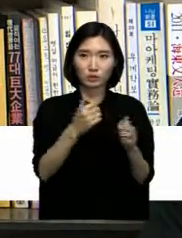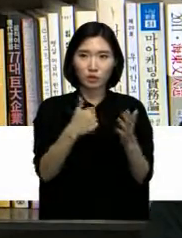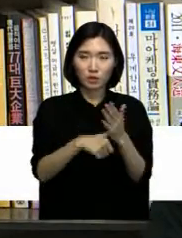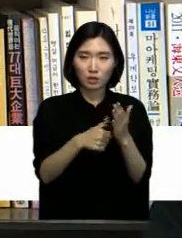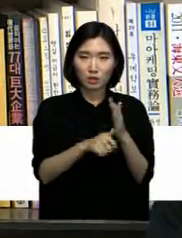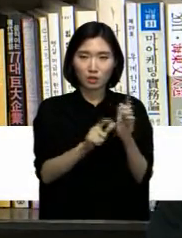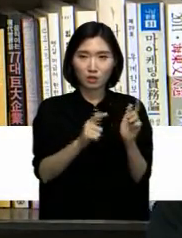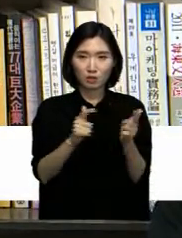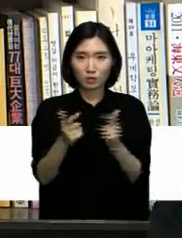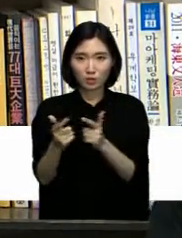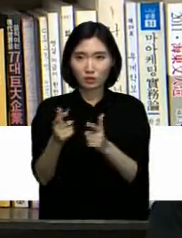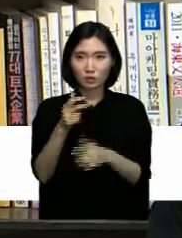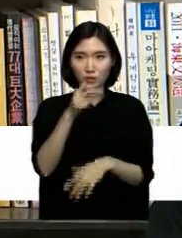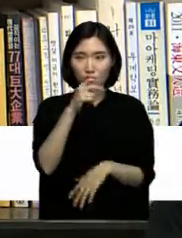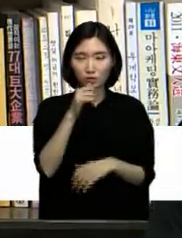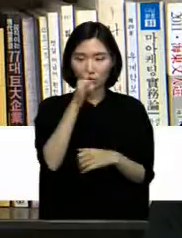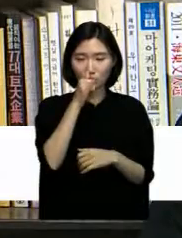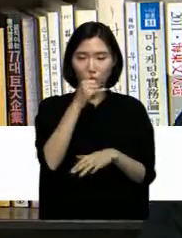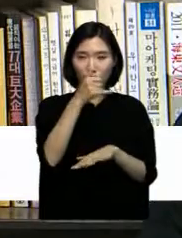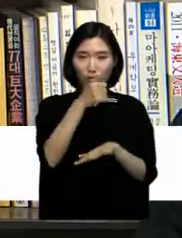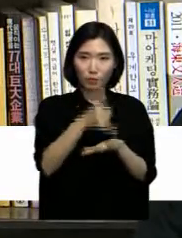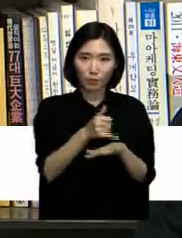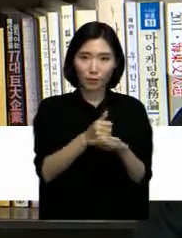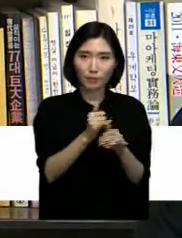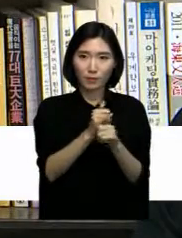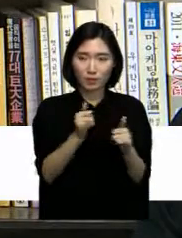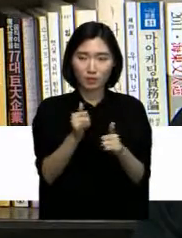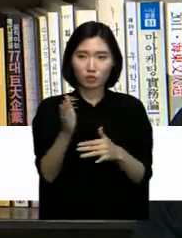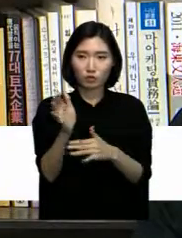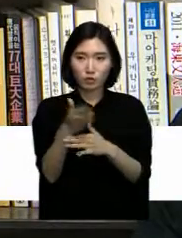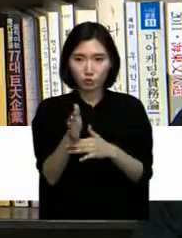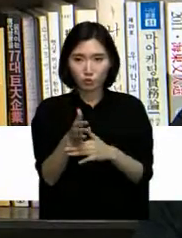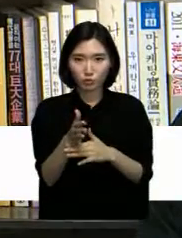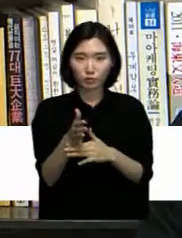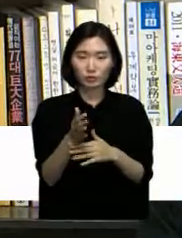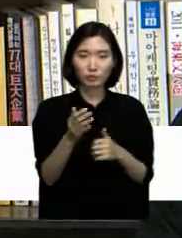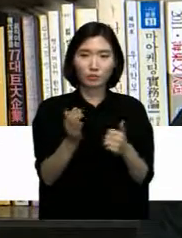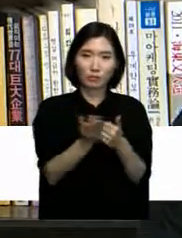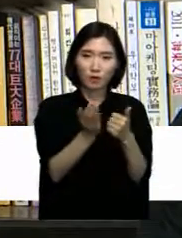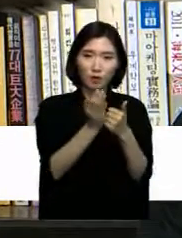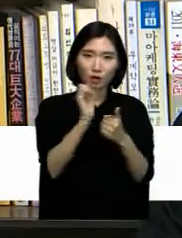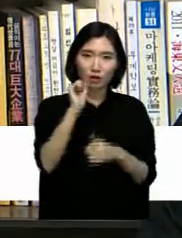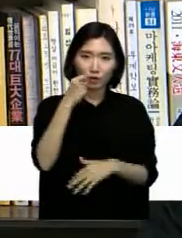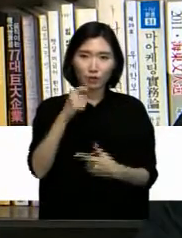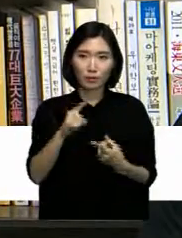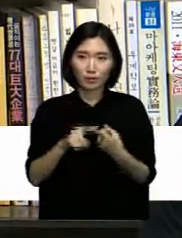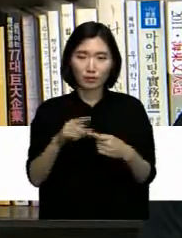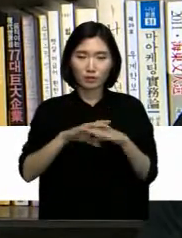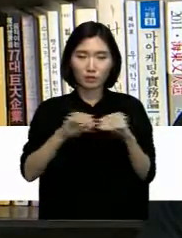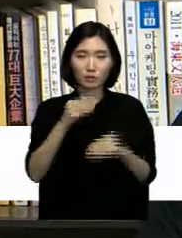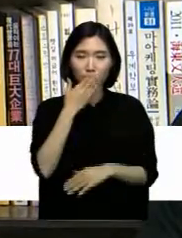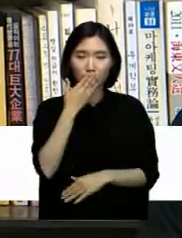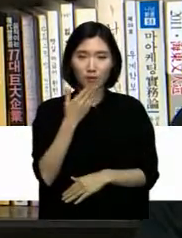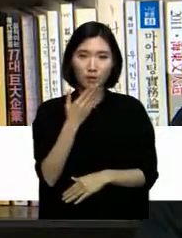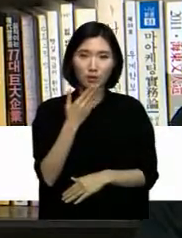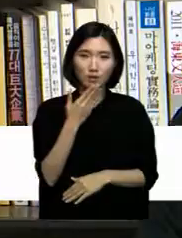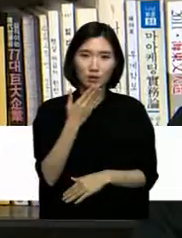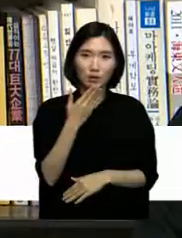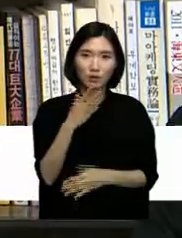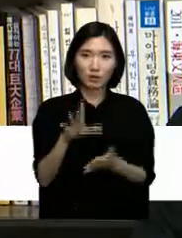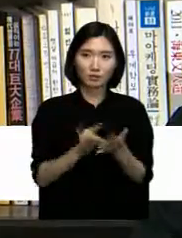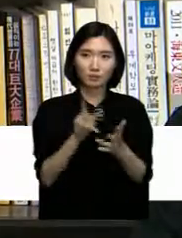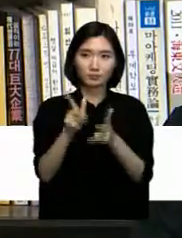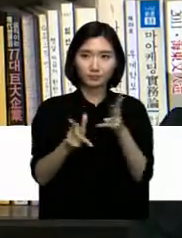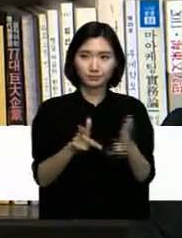날로 어려움을 겪고 있는 농민, 어민, 축산업가에 대한 어려움을 해소할 수 있는 게